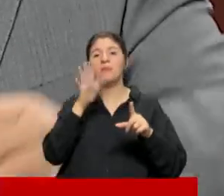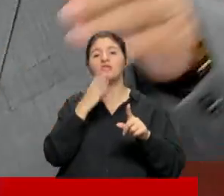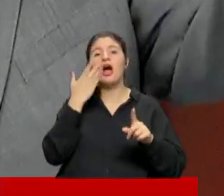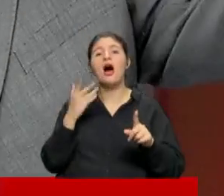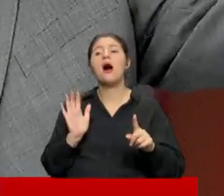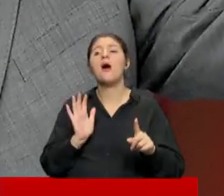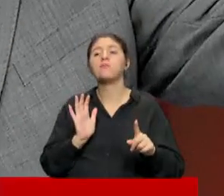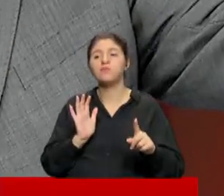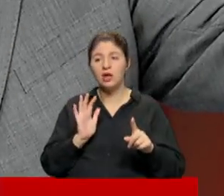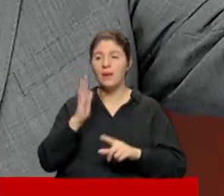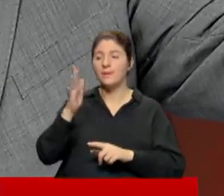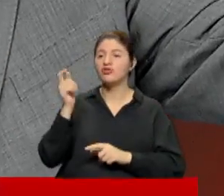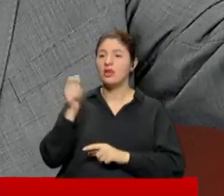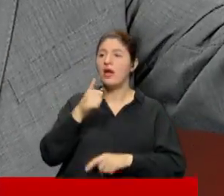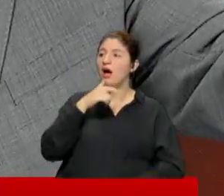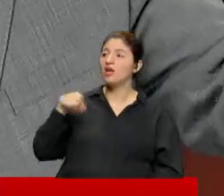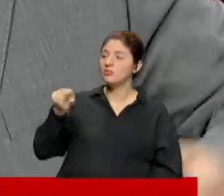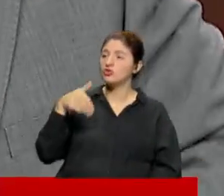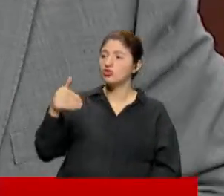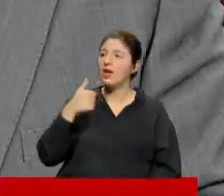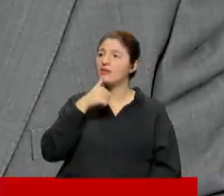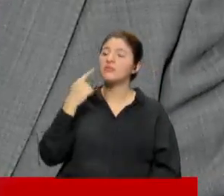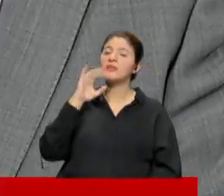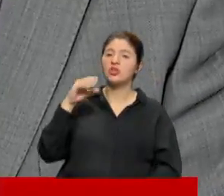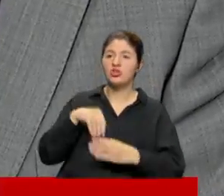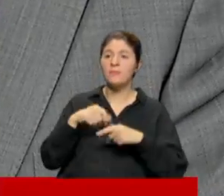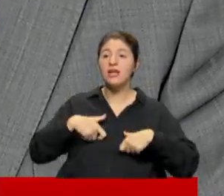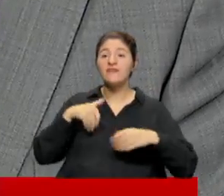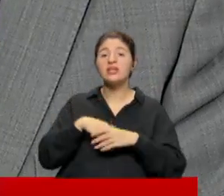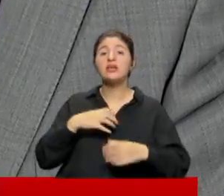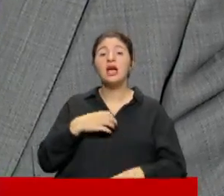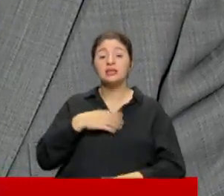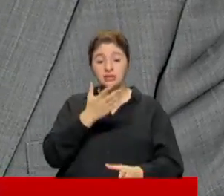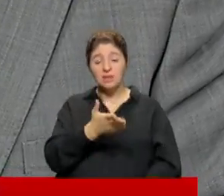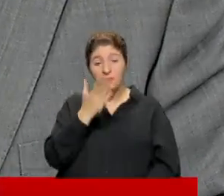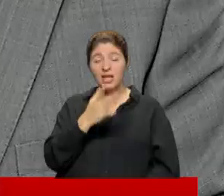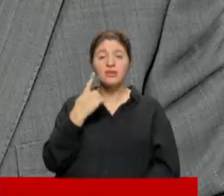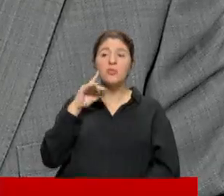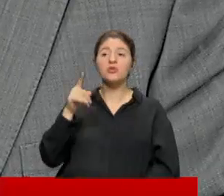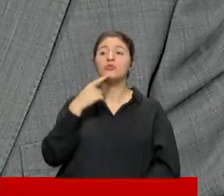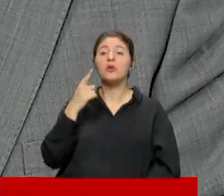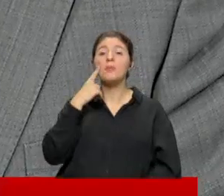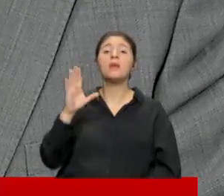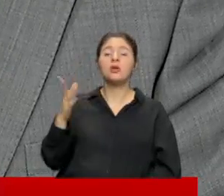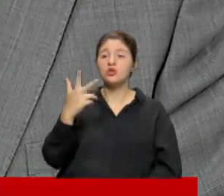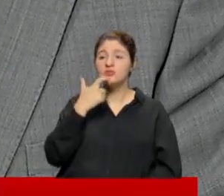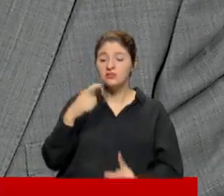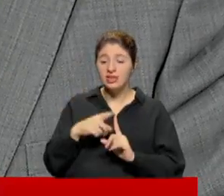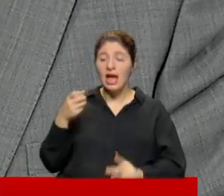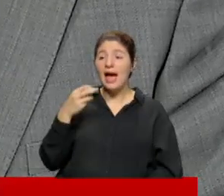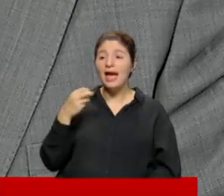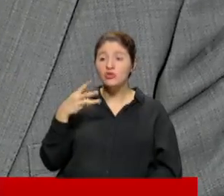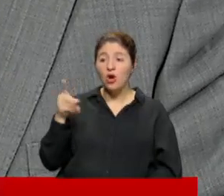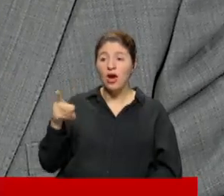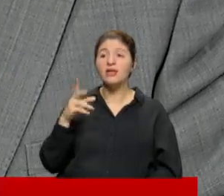için ve beş tane adamın dışında adam dinlemediği için vekillerini bile dinlemiyor Bunların böyle söylediğine bakmayın 3 yıldır Recep Tayyip